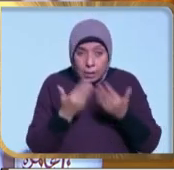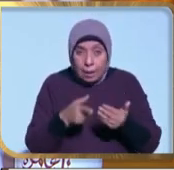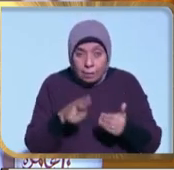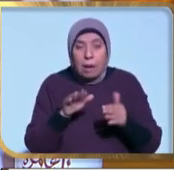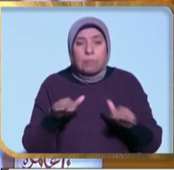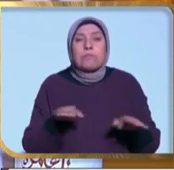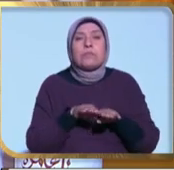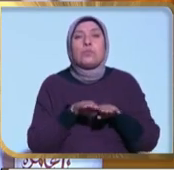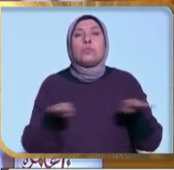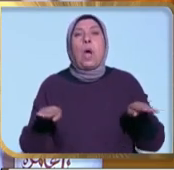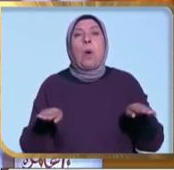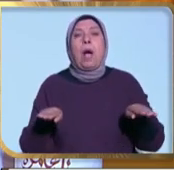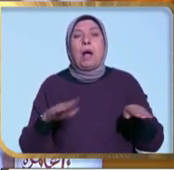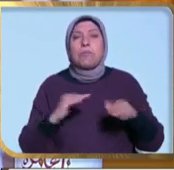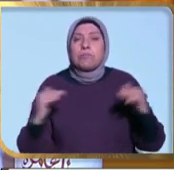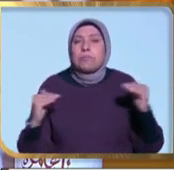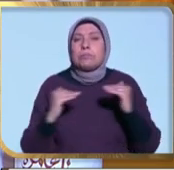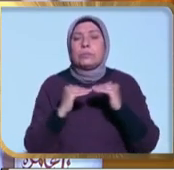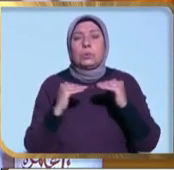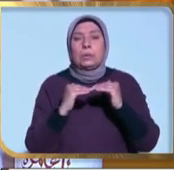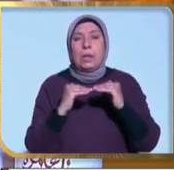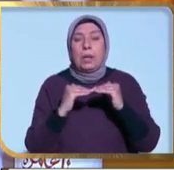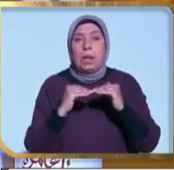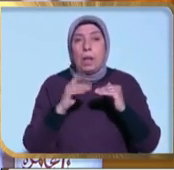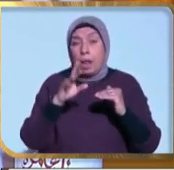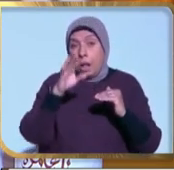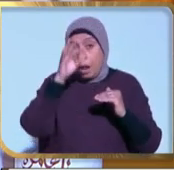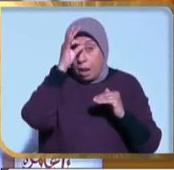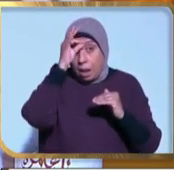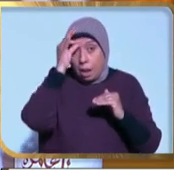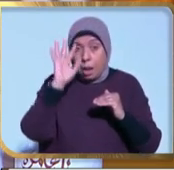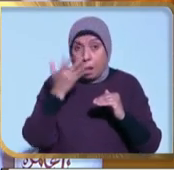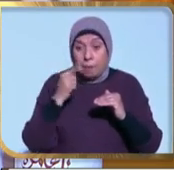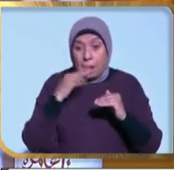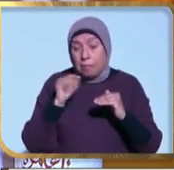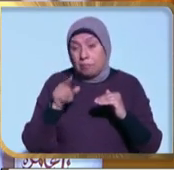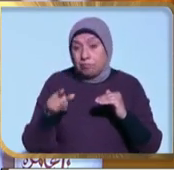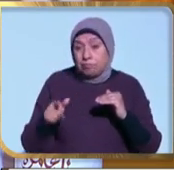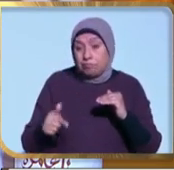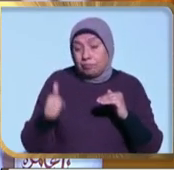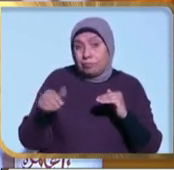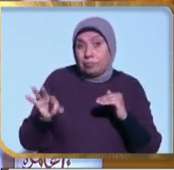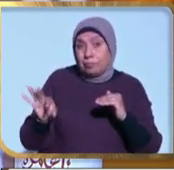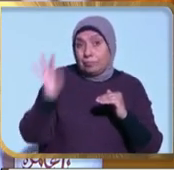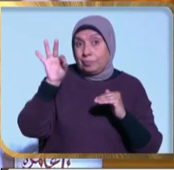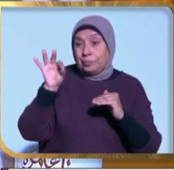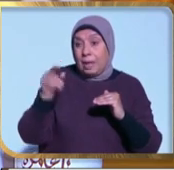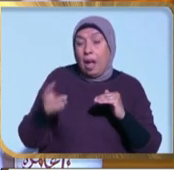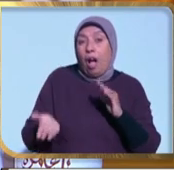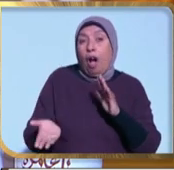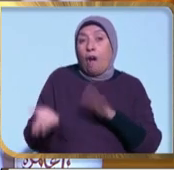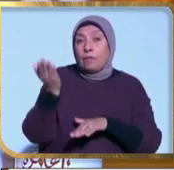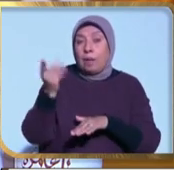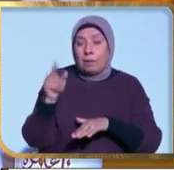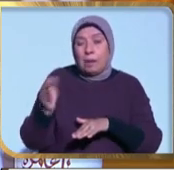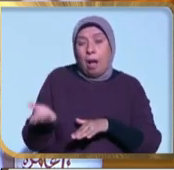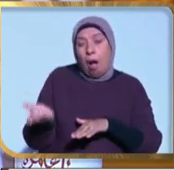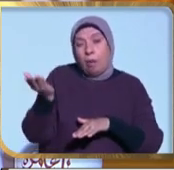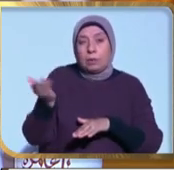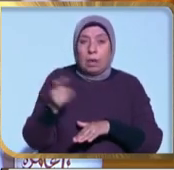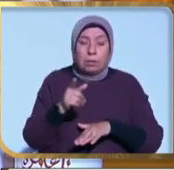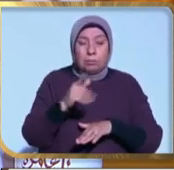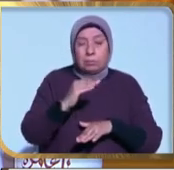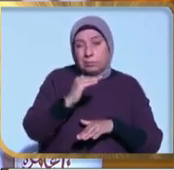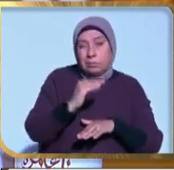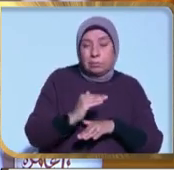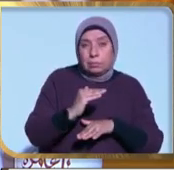سووا ما بينهم ولو كنت مؤثرا احدا لو كنت عايزه افضل يعني حد من ولادي